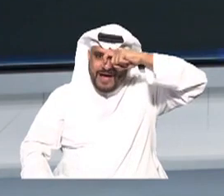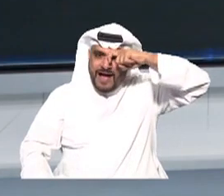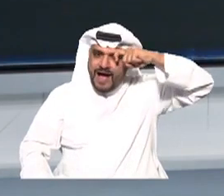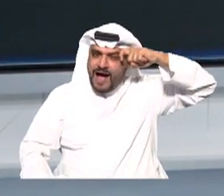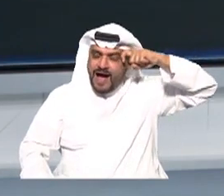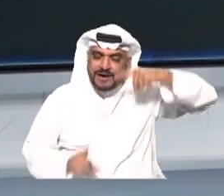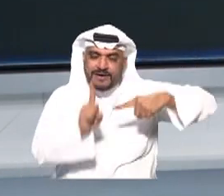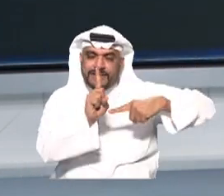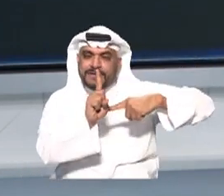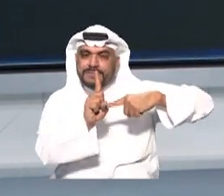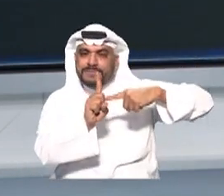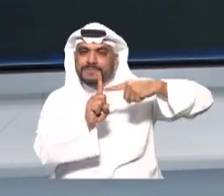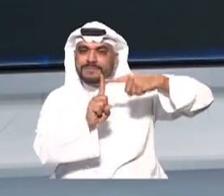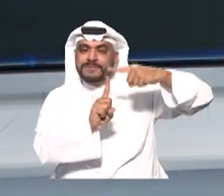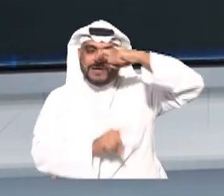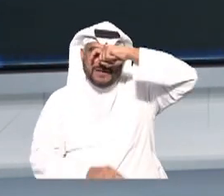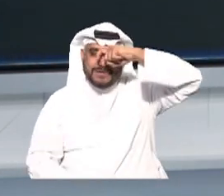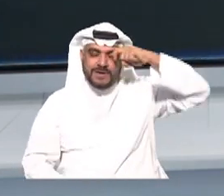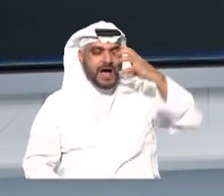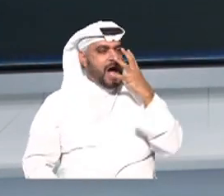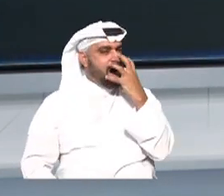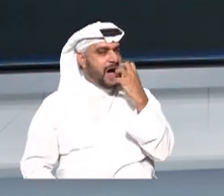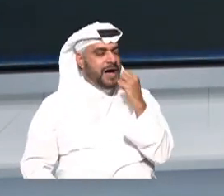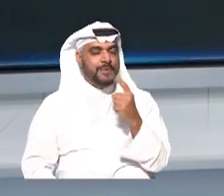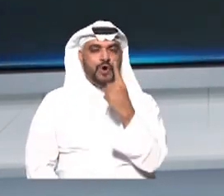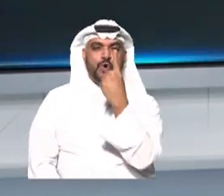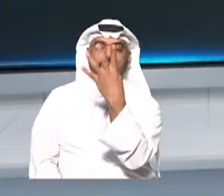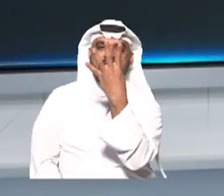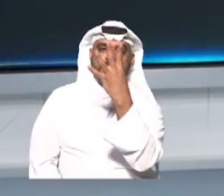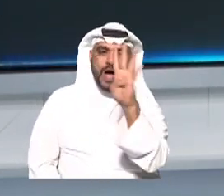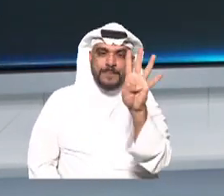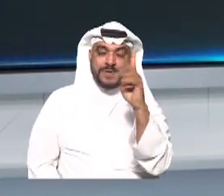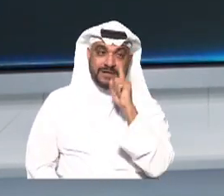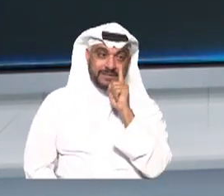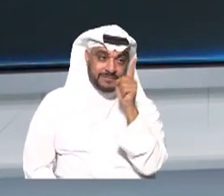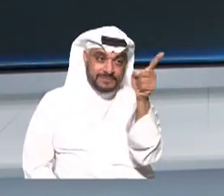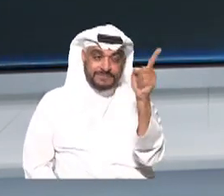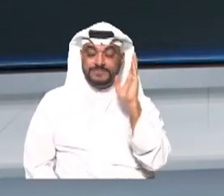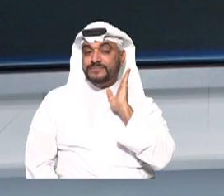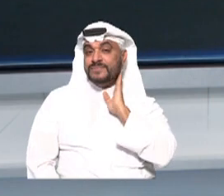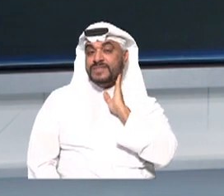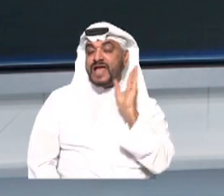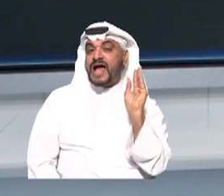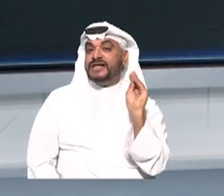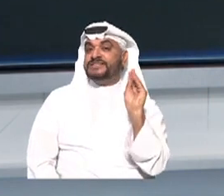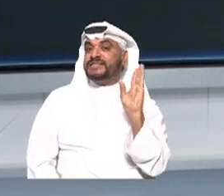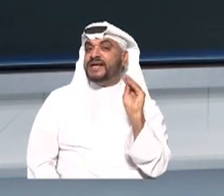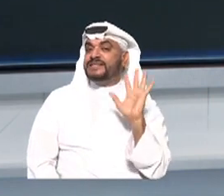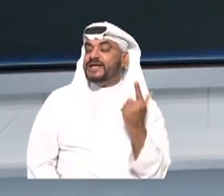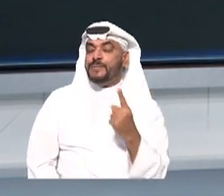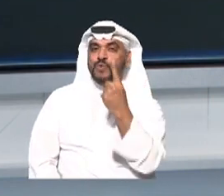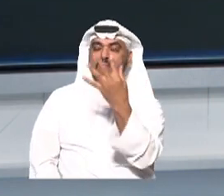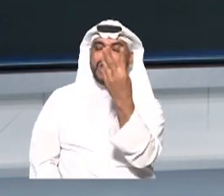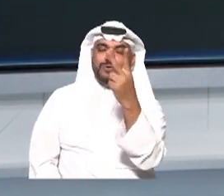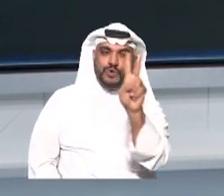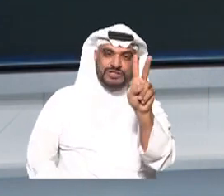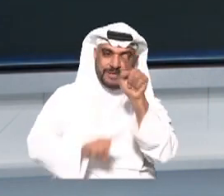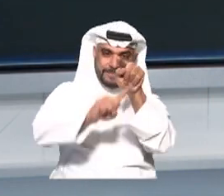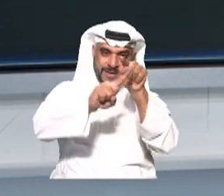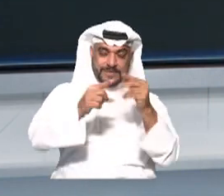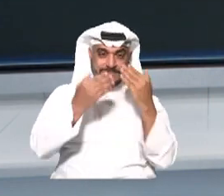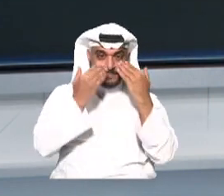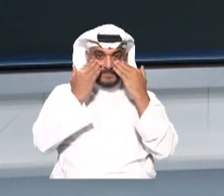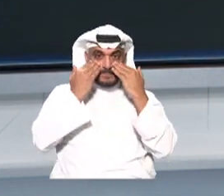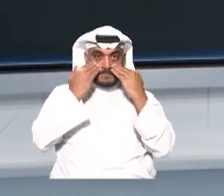درجة الحرارة حاليا في مدينة الكويت إلى 41 درجة مئوية، الرطوبة النسبية 21%، أما الرؤية الأفقية ممتازة